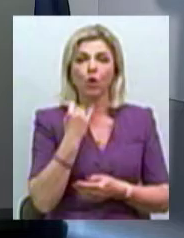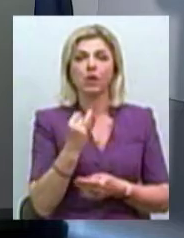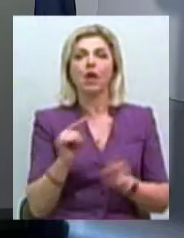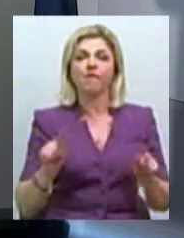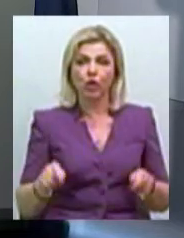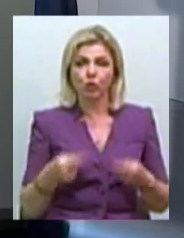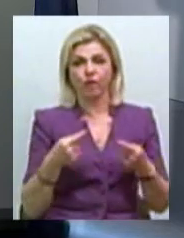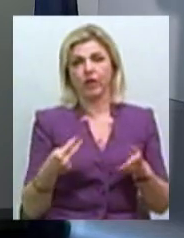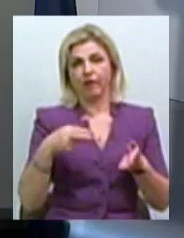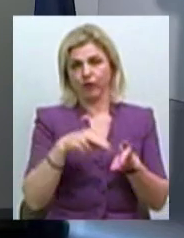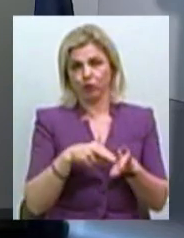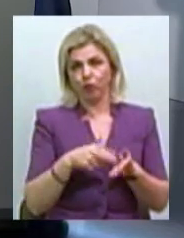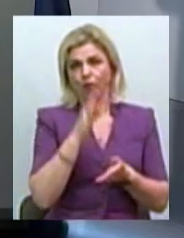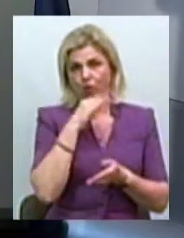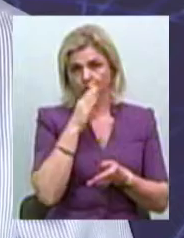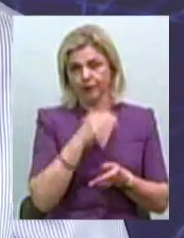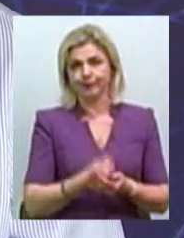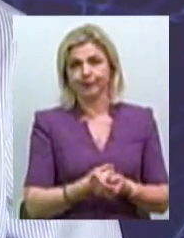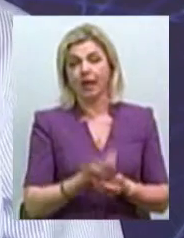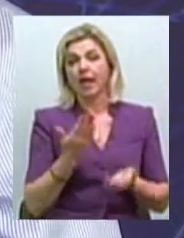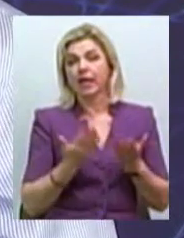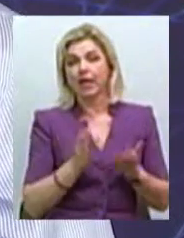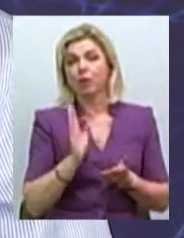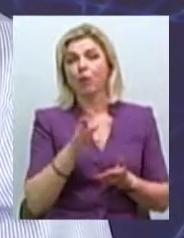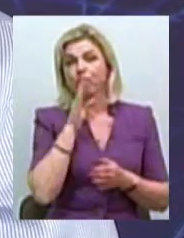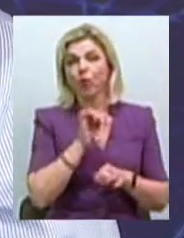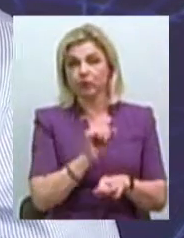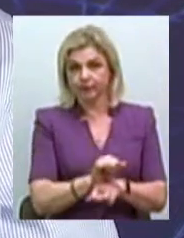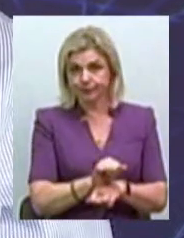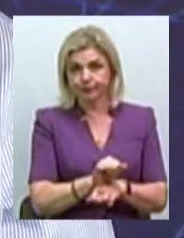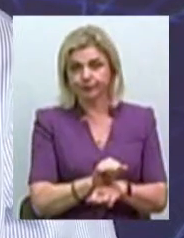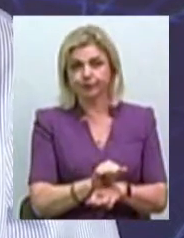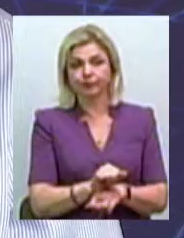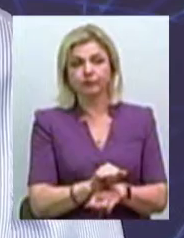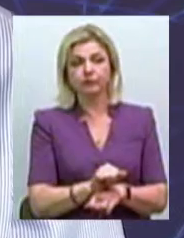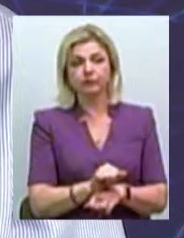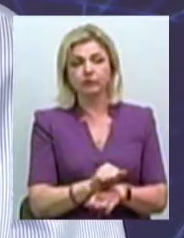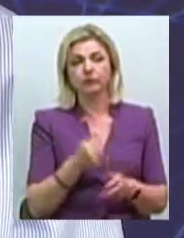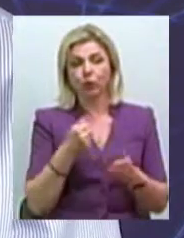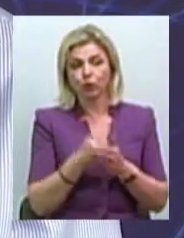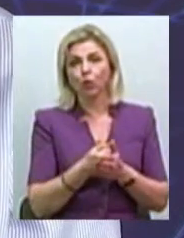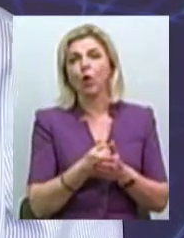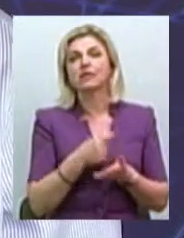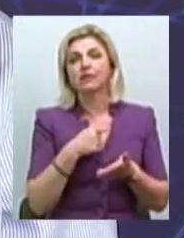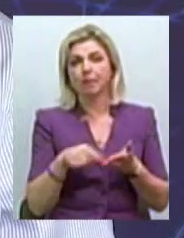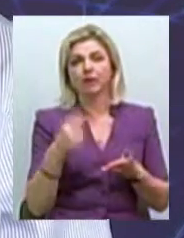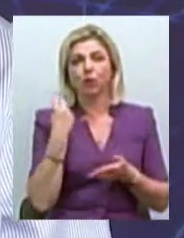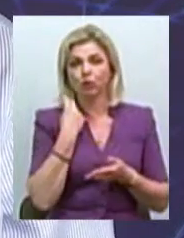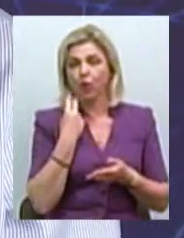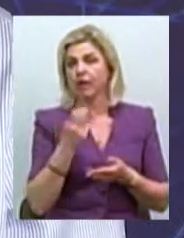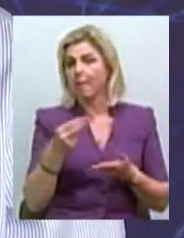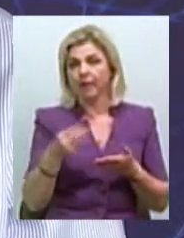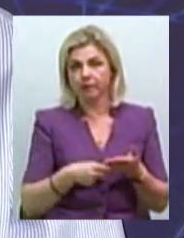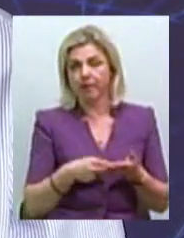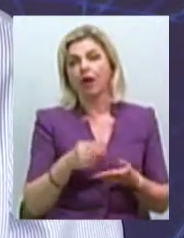підключення? Абонент, якщо він буде відключений, договір реструктуризації не підписується,